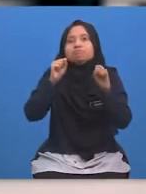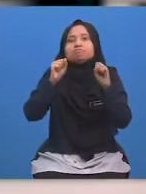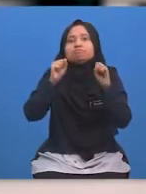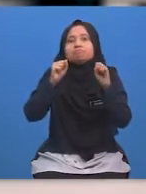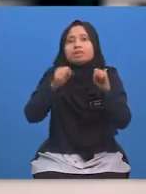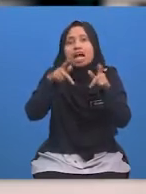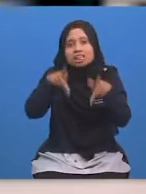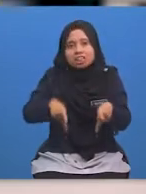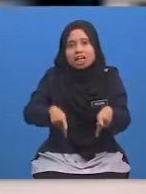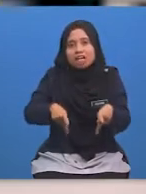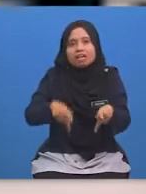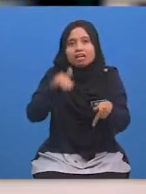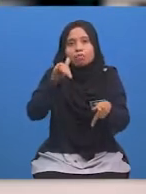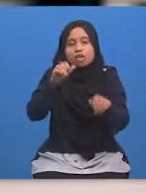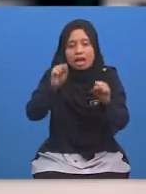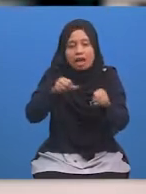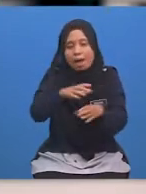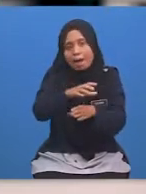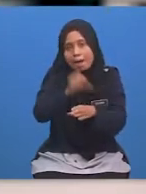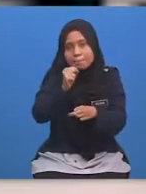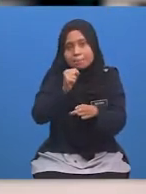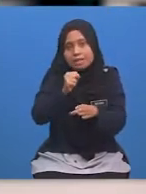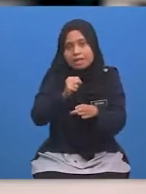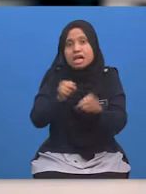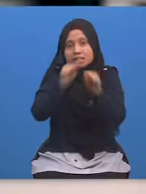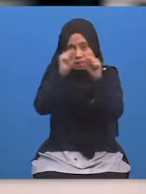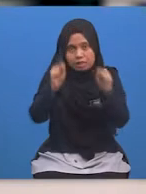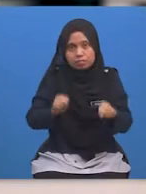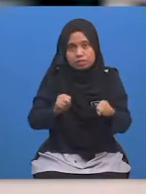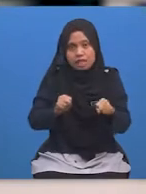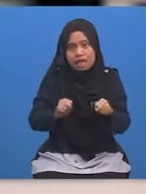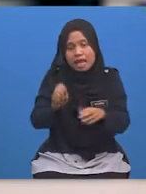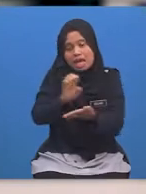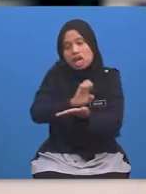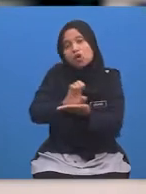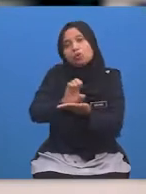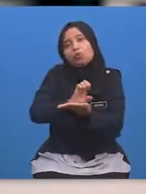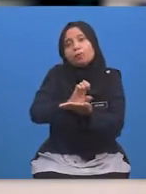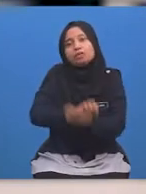menjadi pelajar yang mengambil mata pelajaran ekonomi.